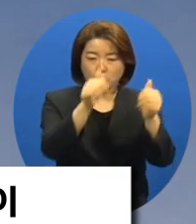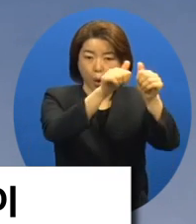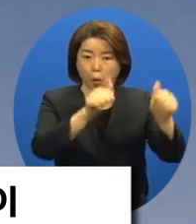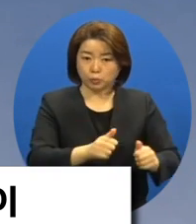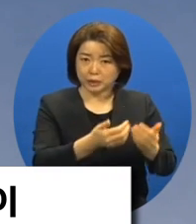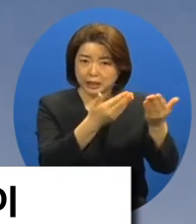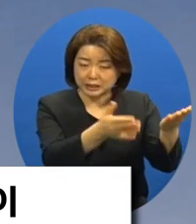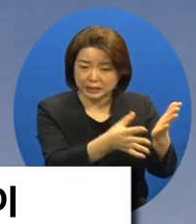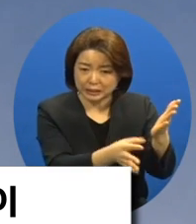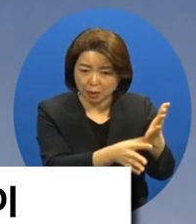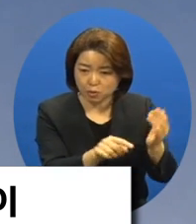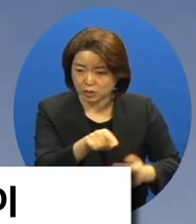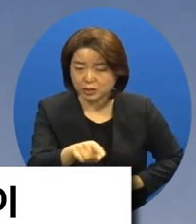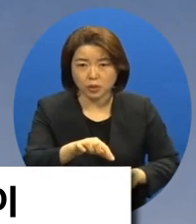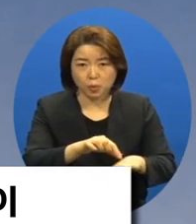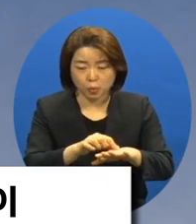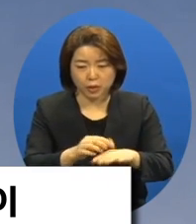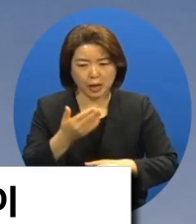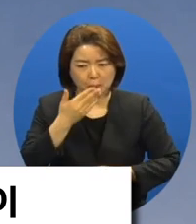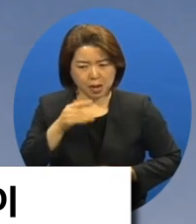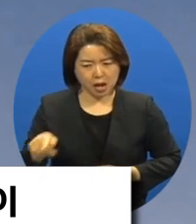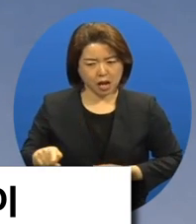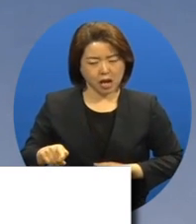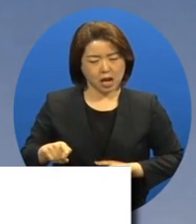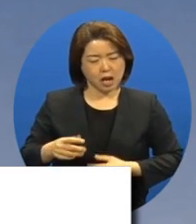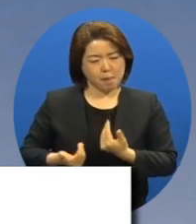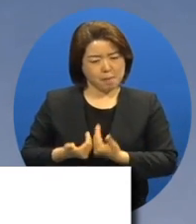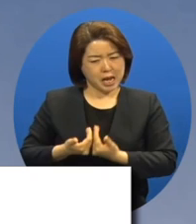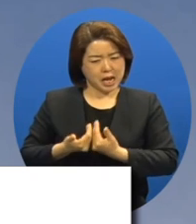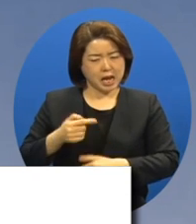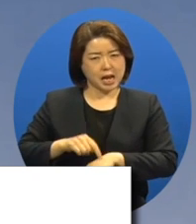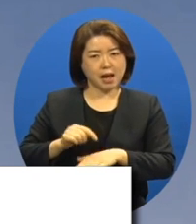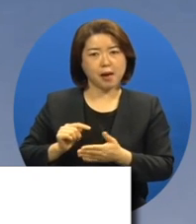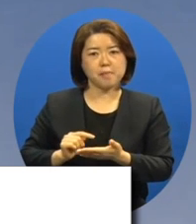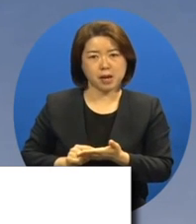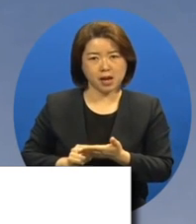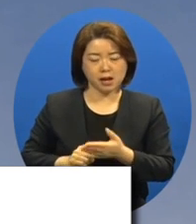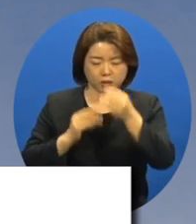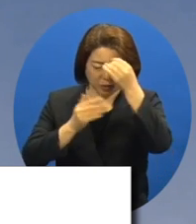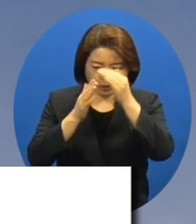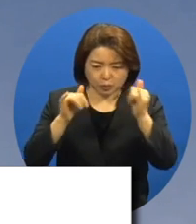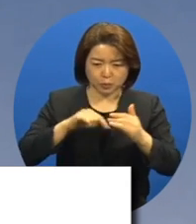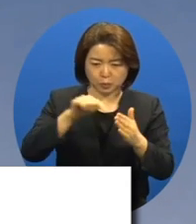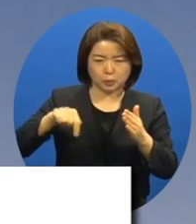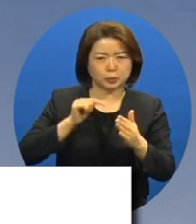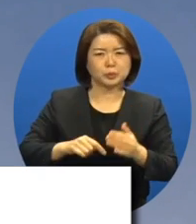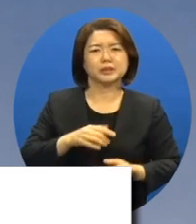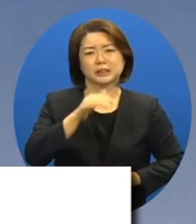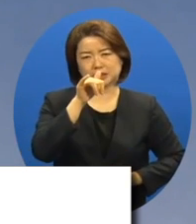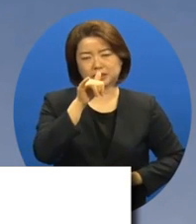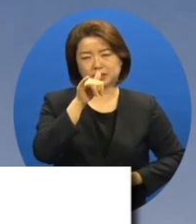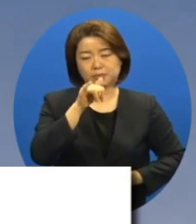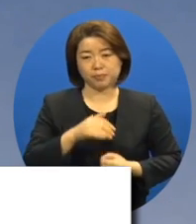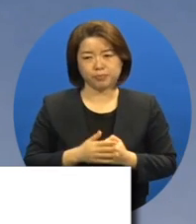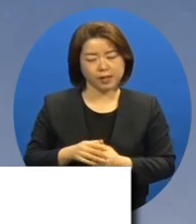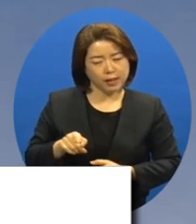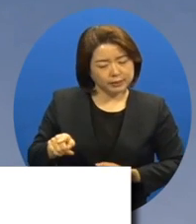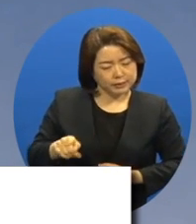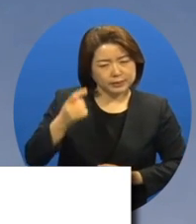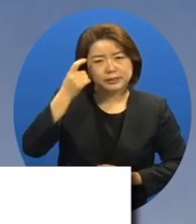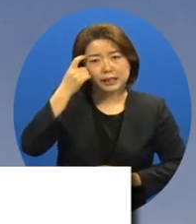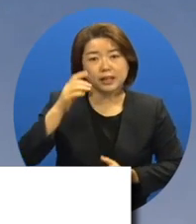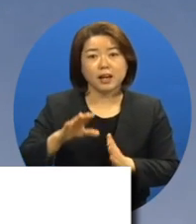제물이 인 고기를 먹는 거 름 지간 마음이 성도들에게 있었습니다 그들은 생각할 때